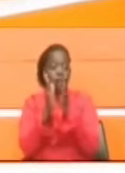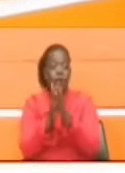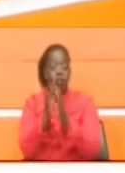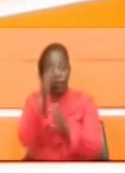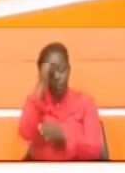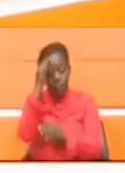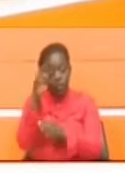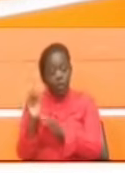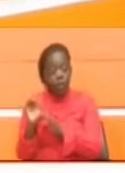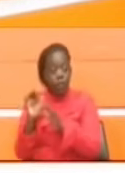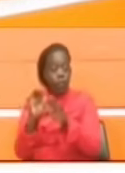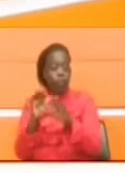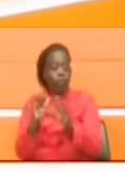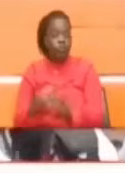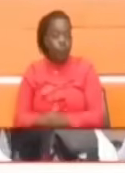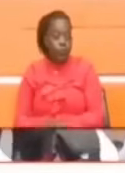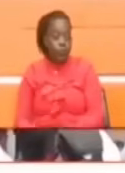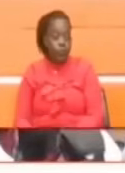ebigendererwa by'enkungaana zino.